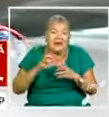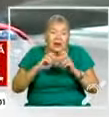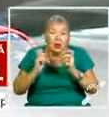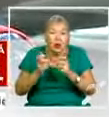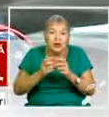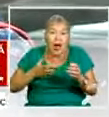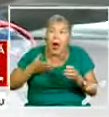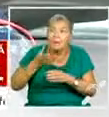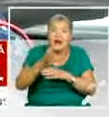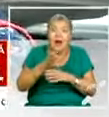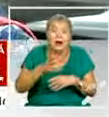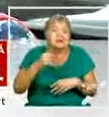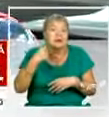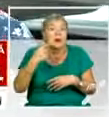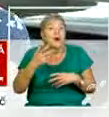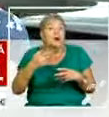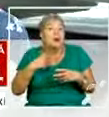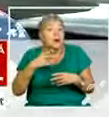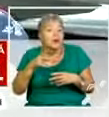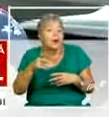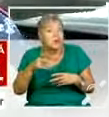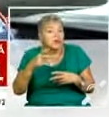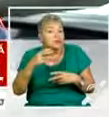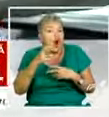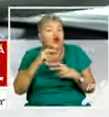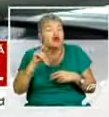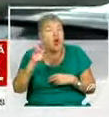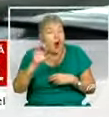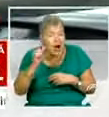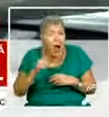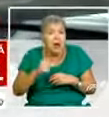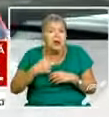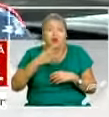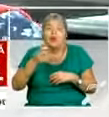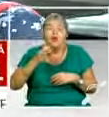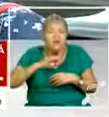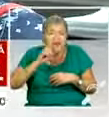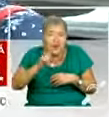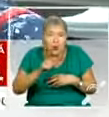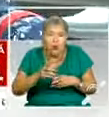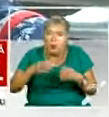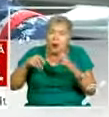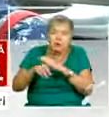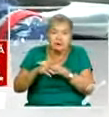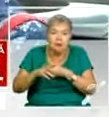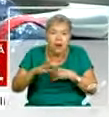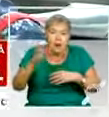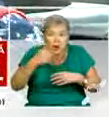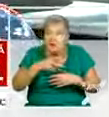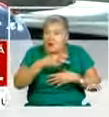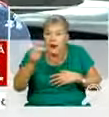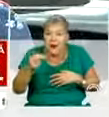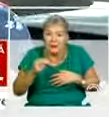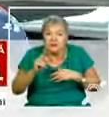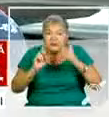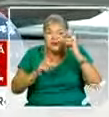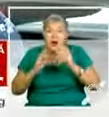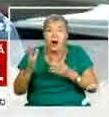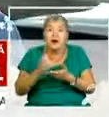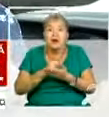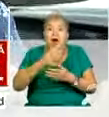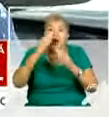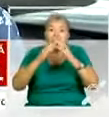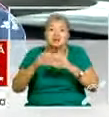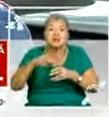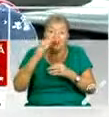nepoata, cu băiatul, haide mamaie să mai aterui să fugim în sat. N-am vrut să plec, nu plec, dacă e acasă foc, zic, noi nu știm nimic, azi plecăm de acasă și